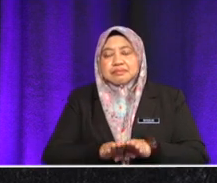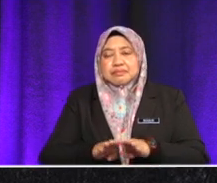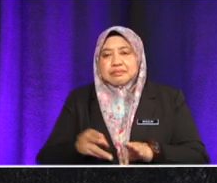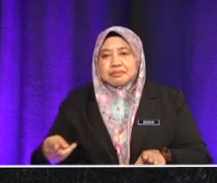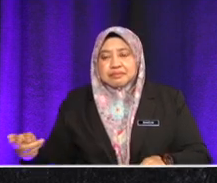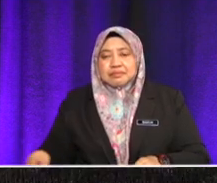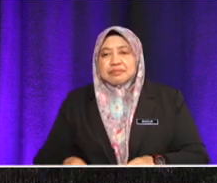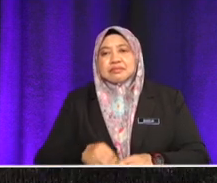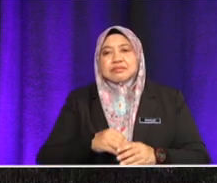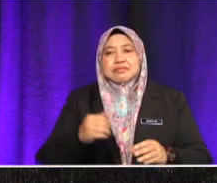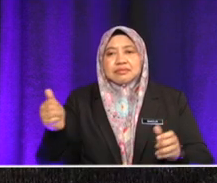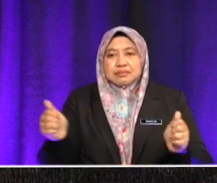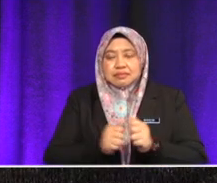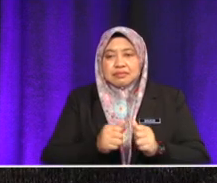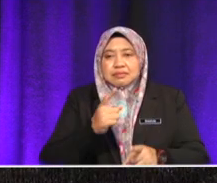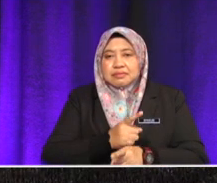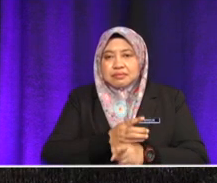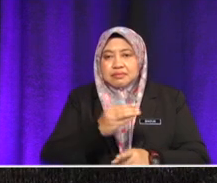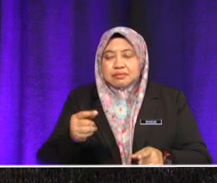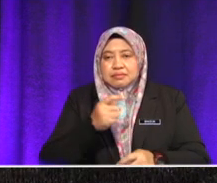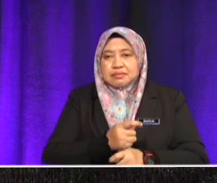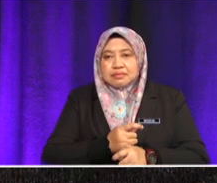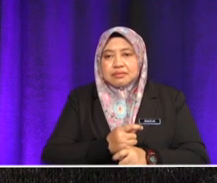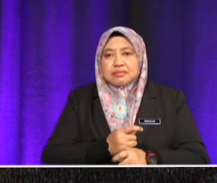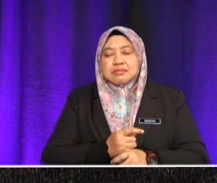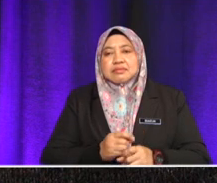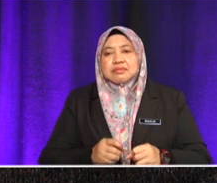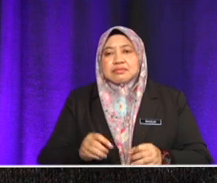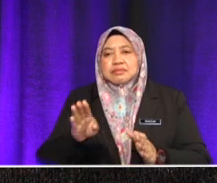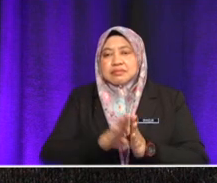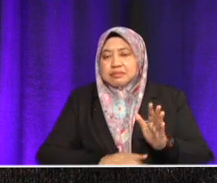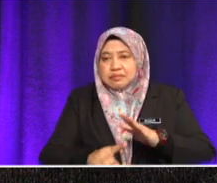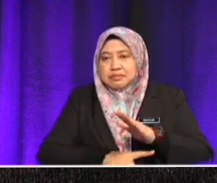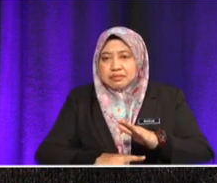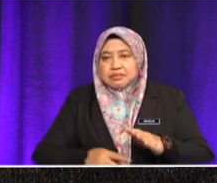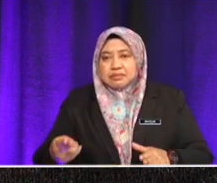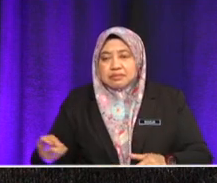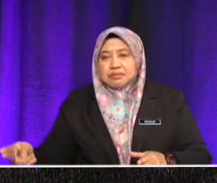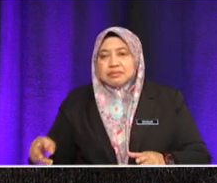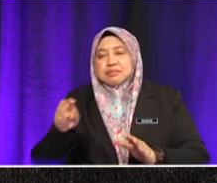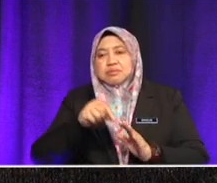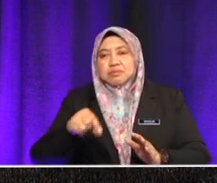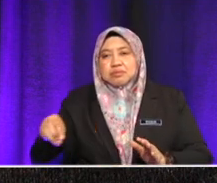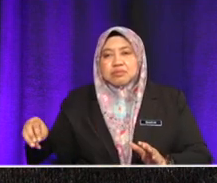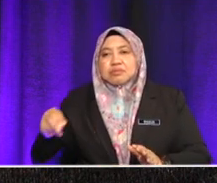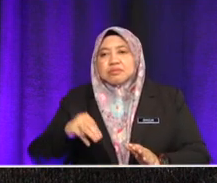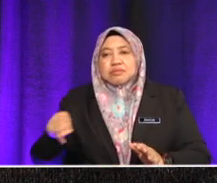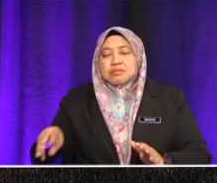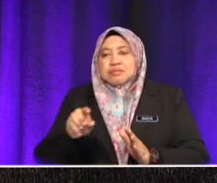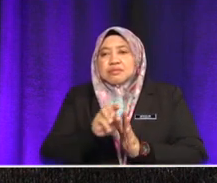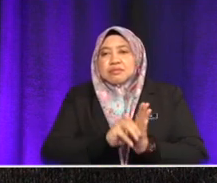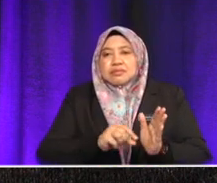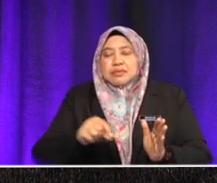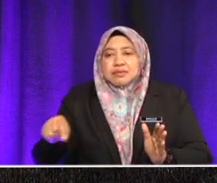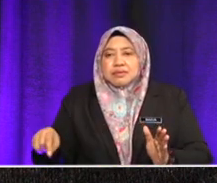tepat jadi objektif pembelajaran ialah berdasarkan bahan murid menulis untuk melengkapkan maklumat